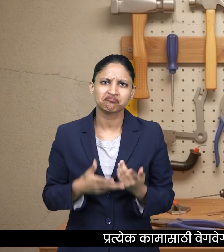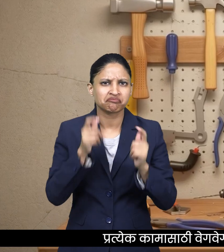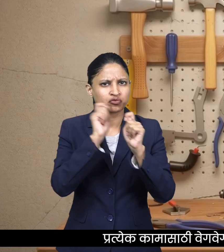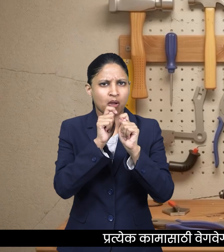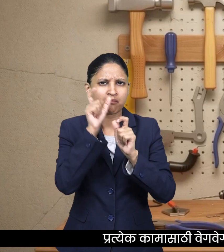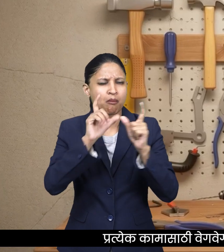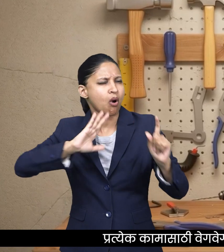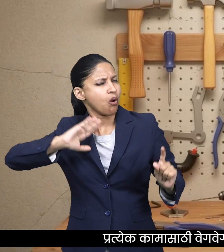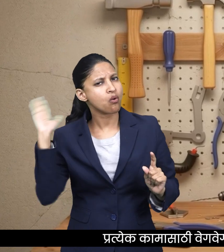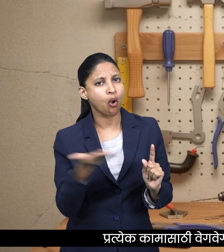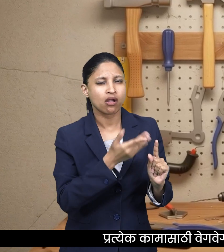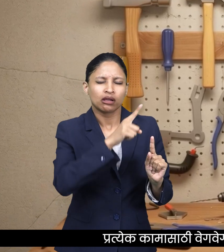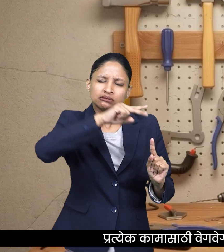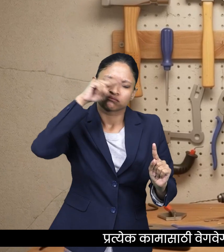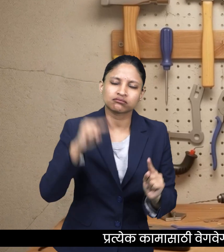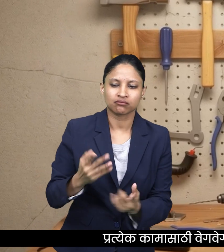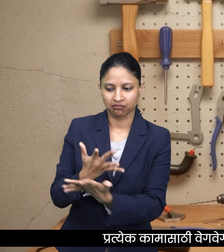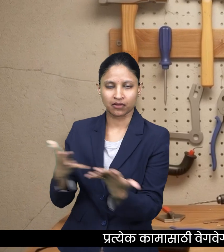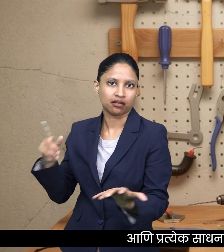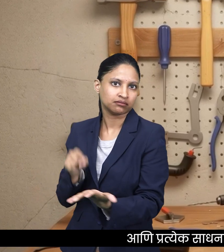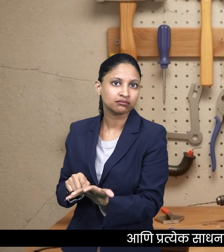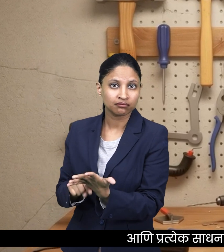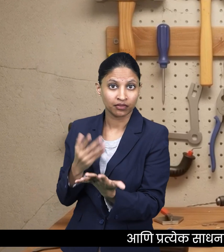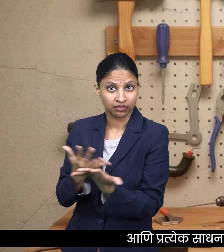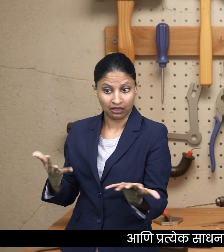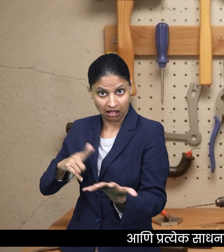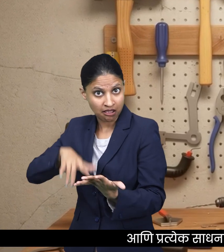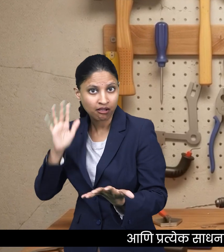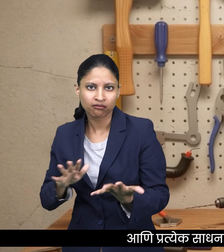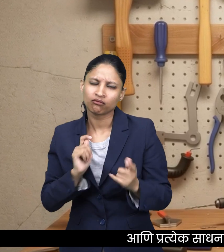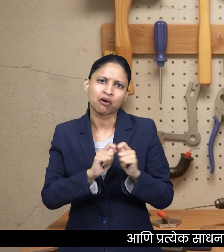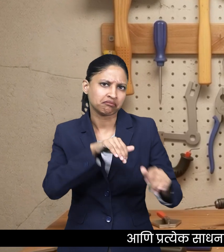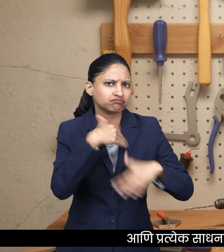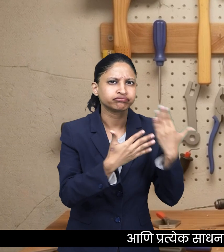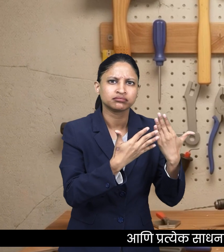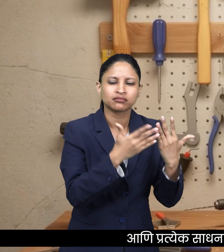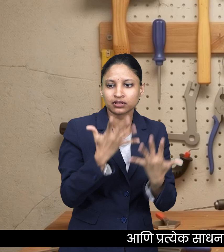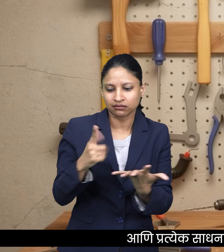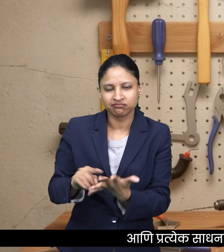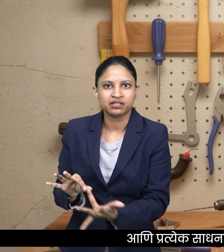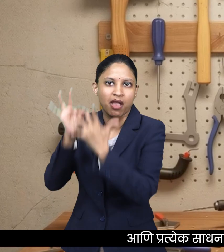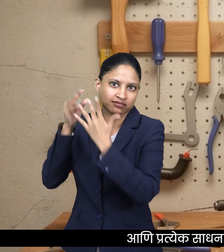प्रत्येक कामासाठी वेगवेगळ्या साधनांची आवश्यकता असते आणि प्रत्येक साधनाचा एक विशेष उपयोग असतो.